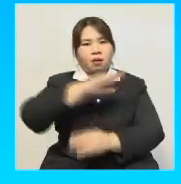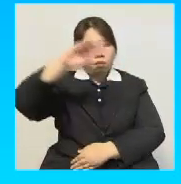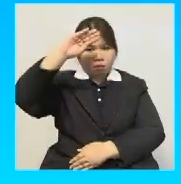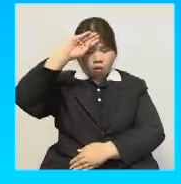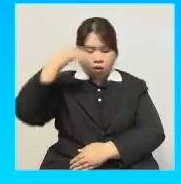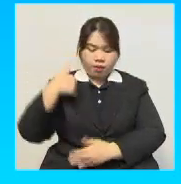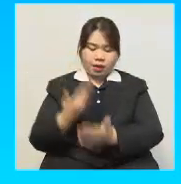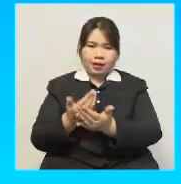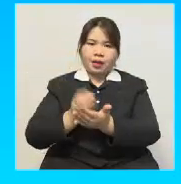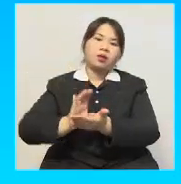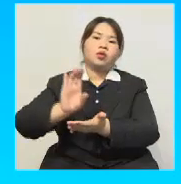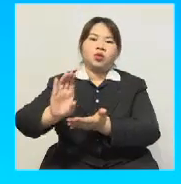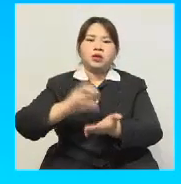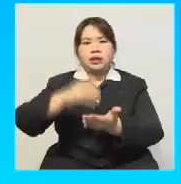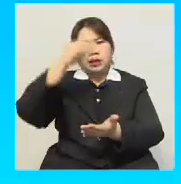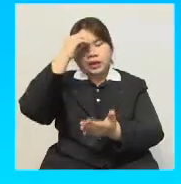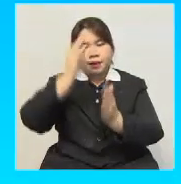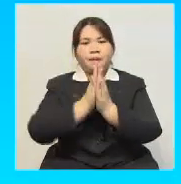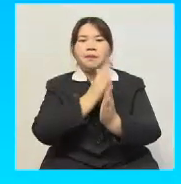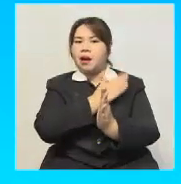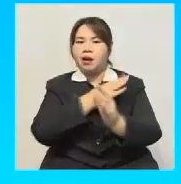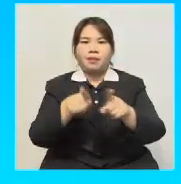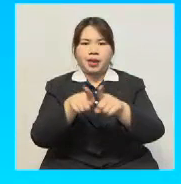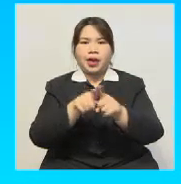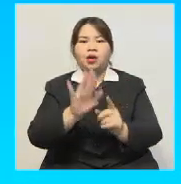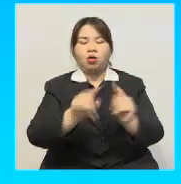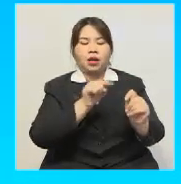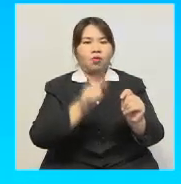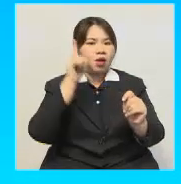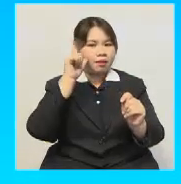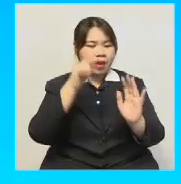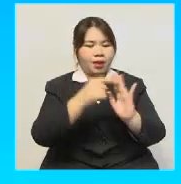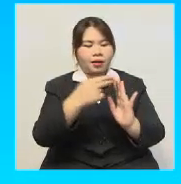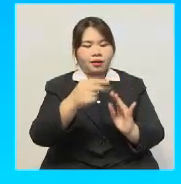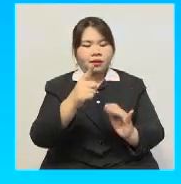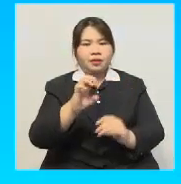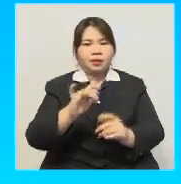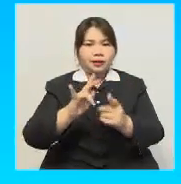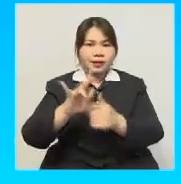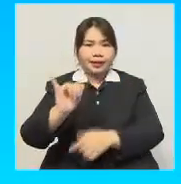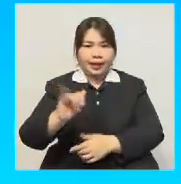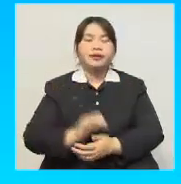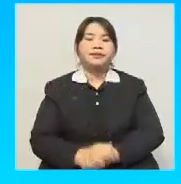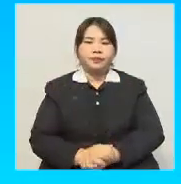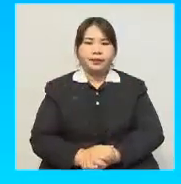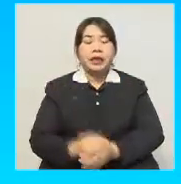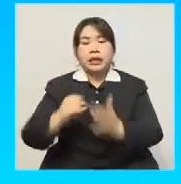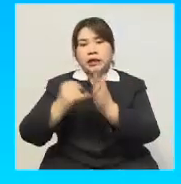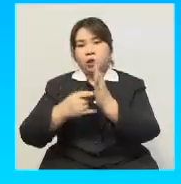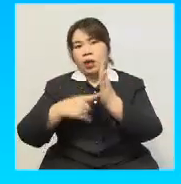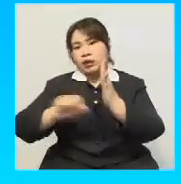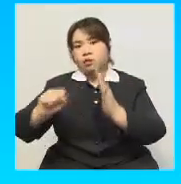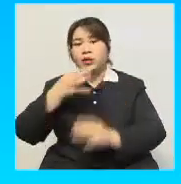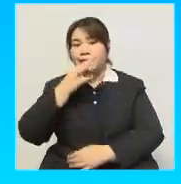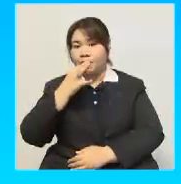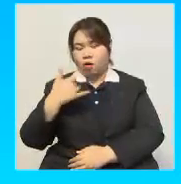และทุนการศึกษาของพระสงฆ์ในพื้นที่ตำบลแม่เฮียด้วยครับส่วนที่วัด7ริ้วตำบล7ริ้วอำเภอบ้านแพ้วจังหวัดสมุทรสาครครับก็มี